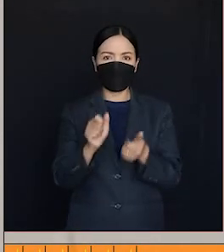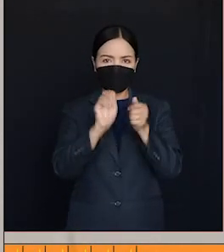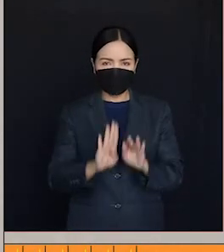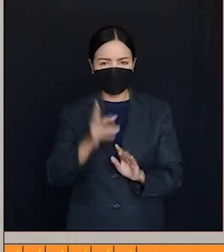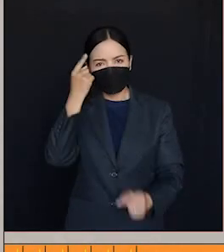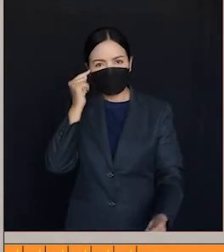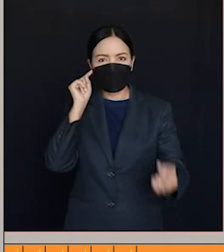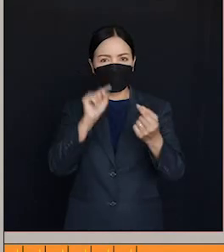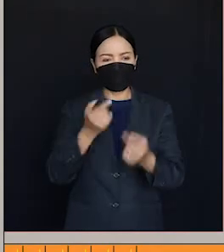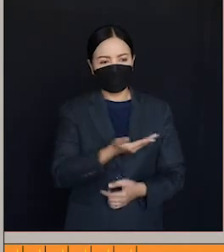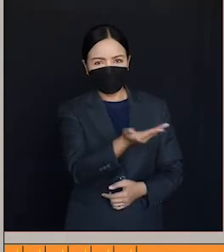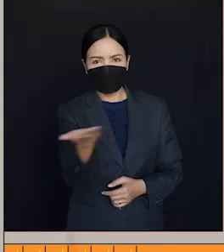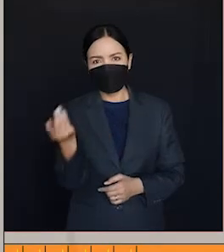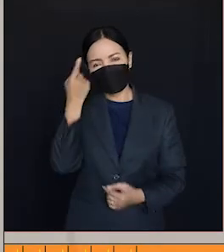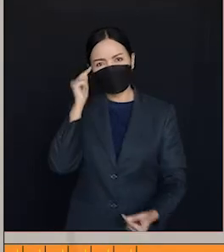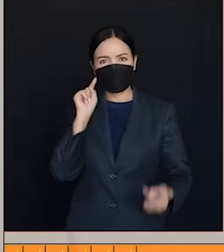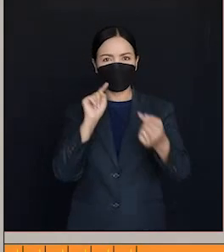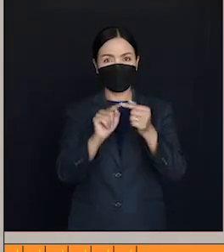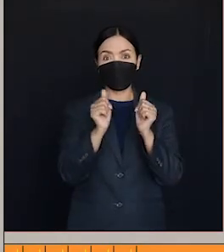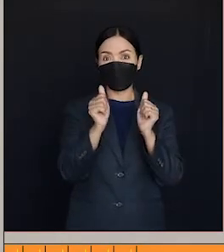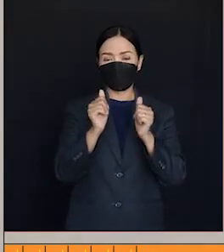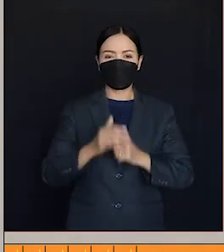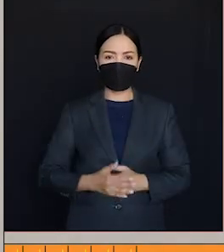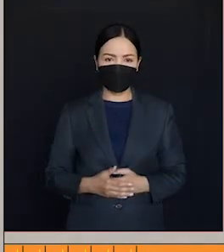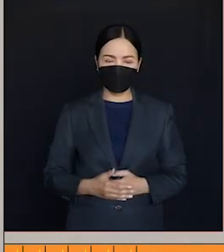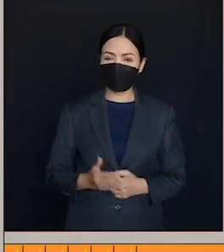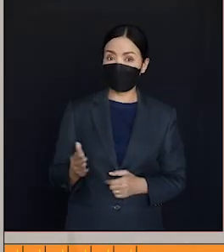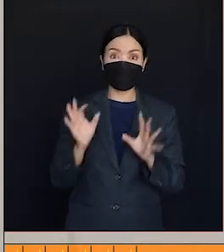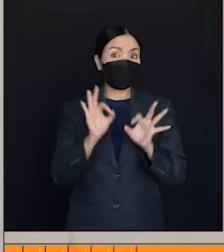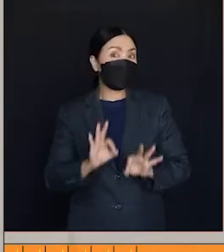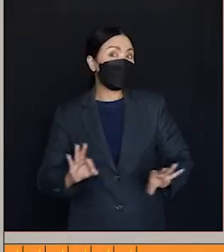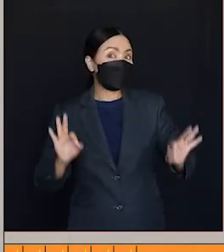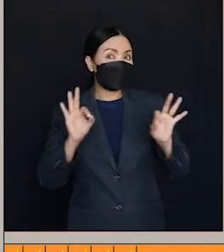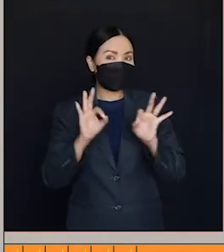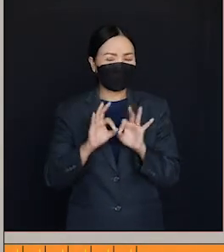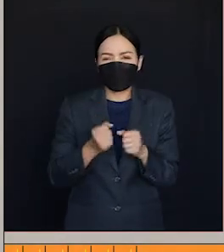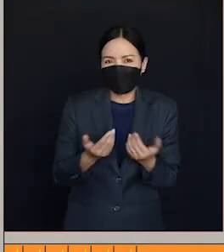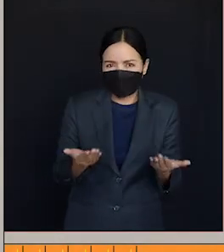การเข้าถึงทุกๆคนเลยก่อนอื่นเลยอยากทราบว่ามีความสำคัญอย่าง